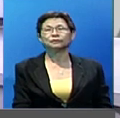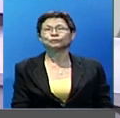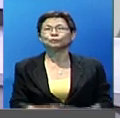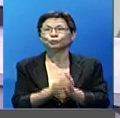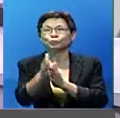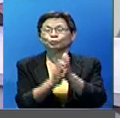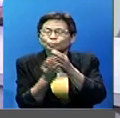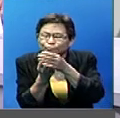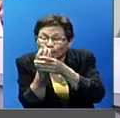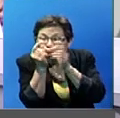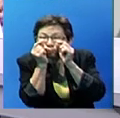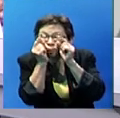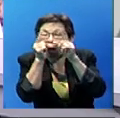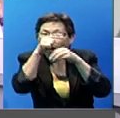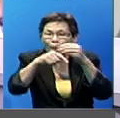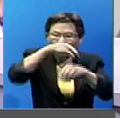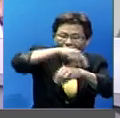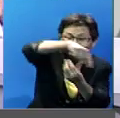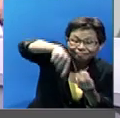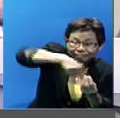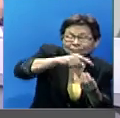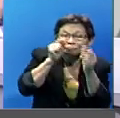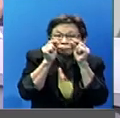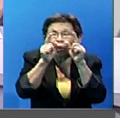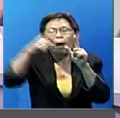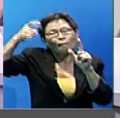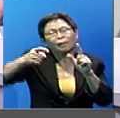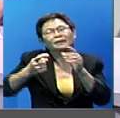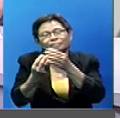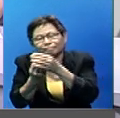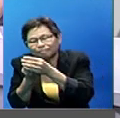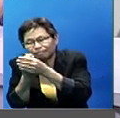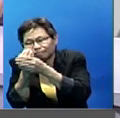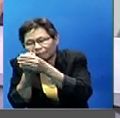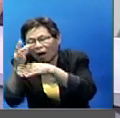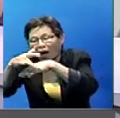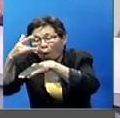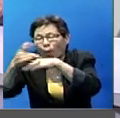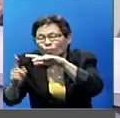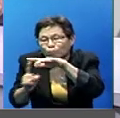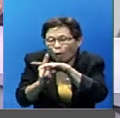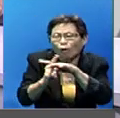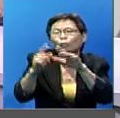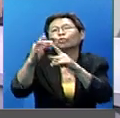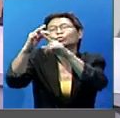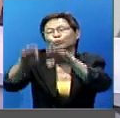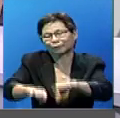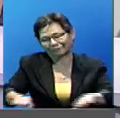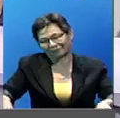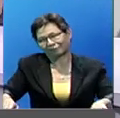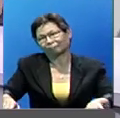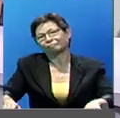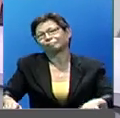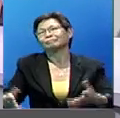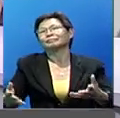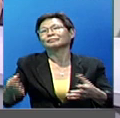Usaha memupuk kesedaran terhadap alam sekitar wajar disemai di peringkat awal, khususnya golongan kanak-kanak. Tidak terbatas